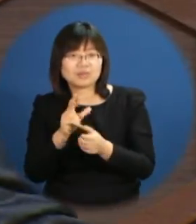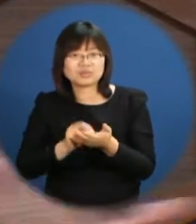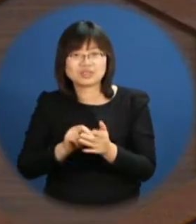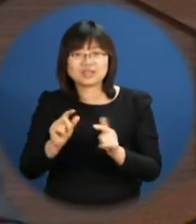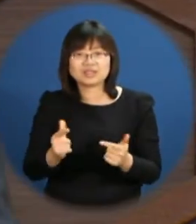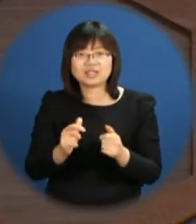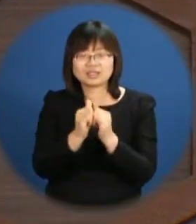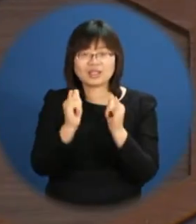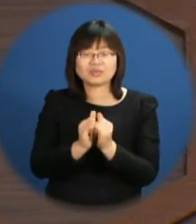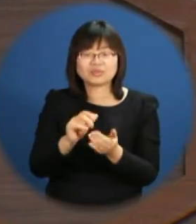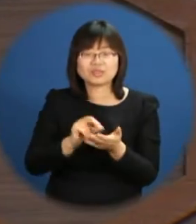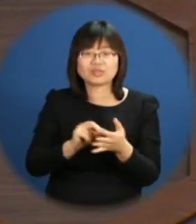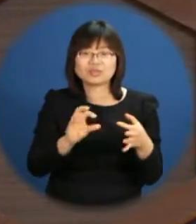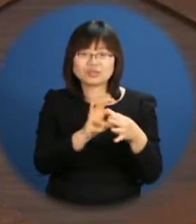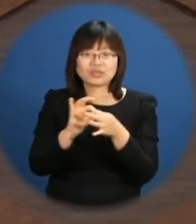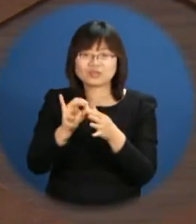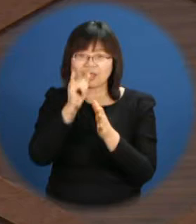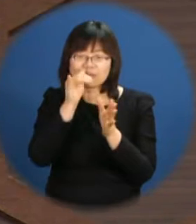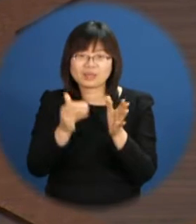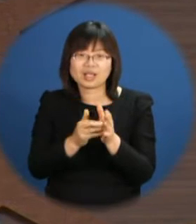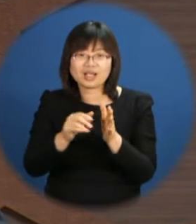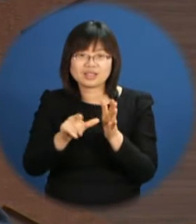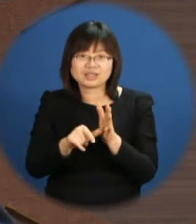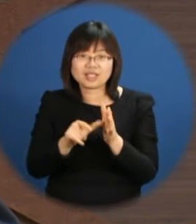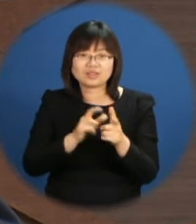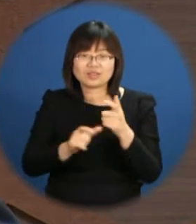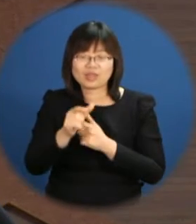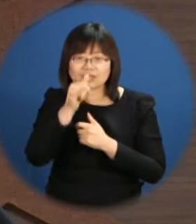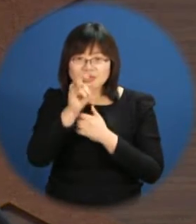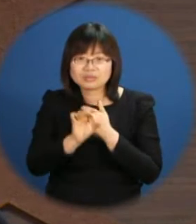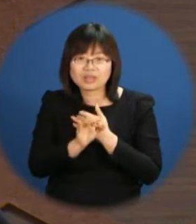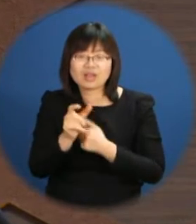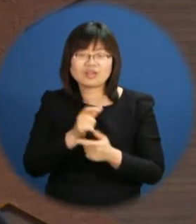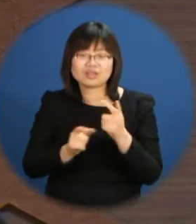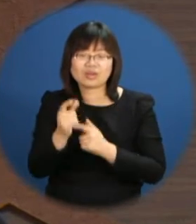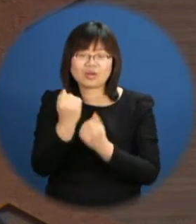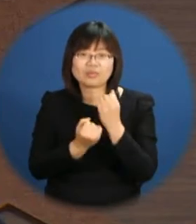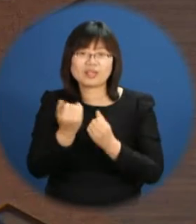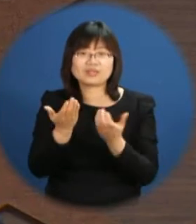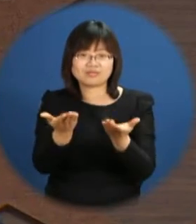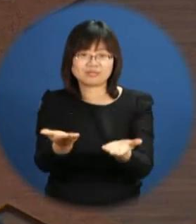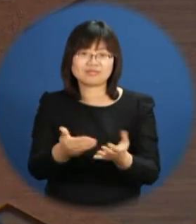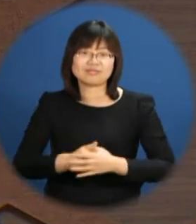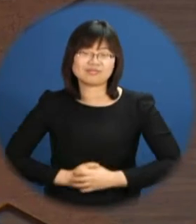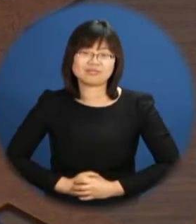사회적인 문제로 연결이 되는데요 시간이 있으면 그 말씀도 좀 드리겠습니다